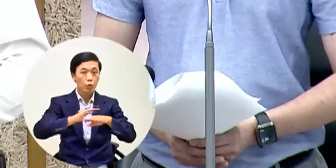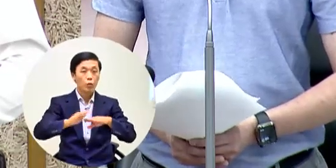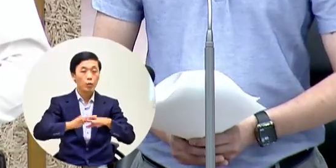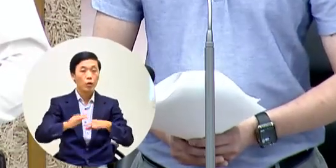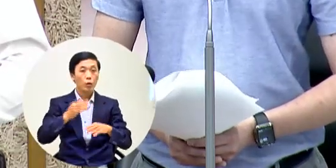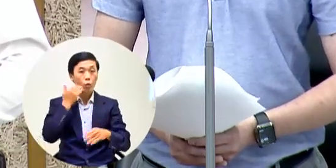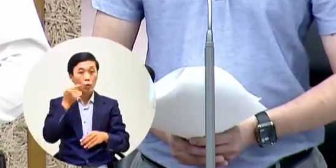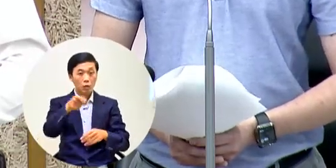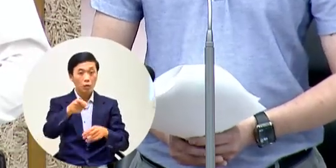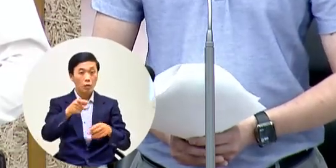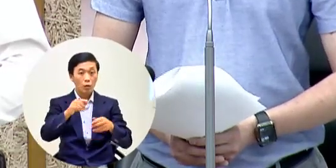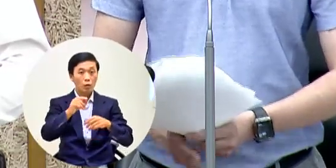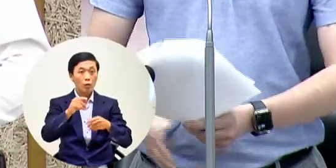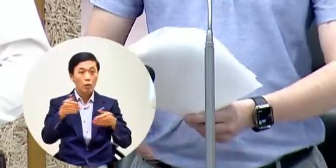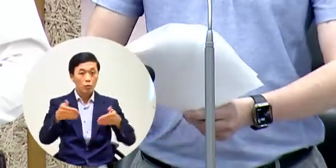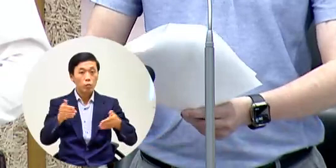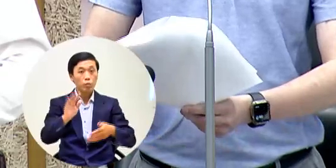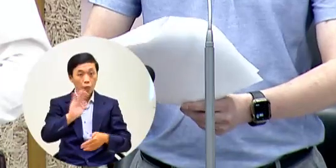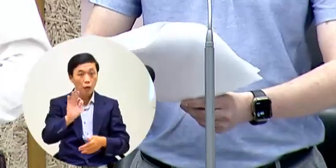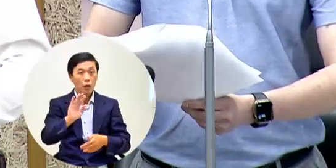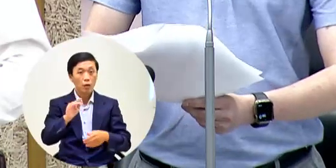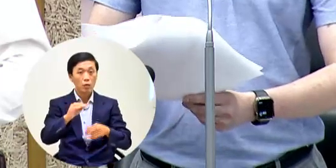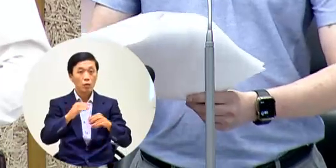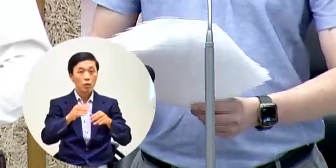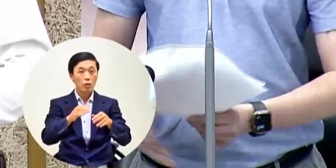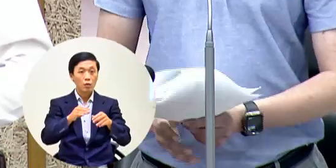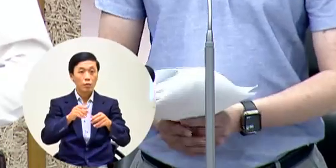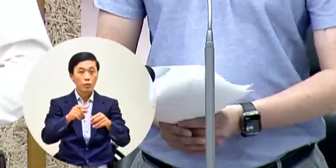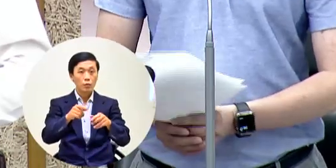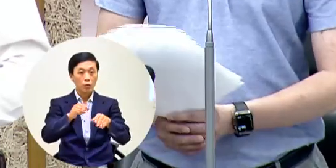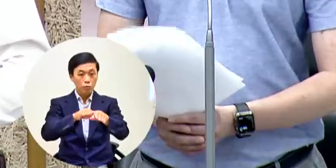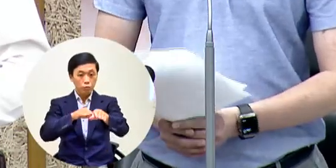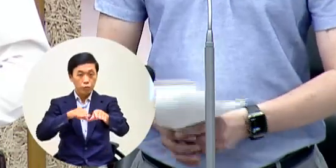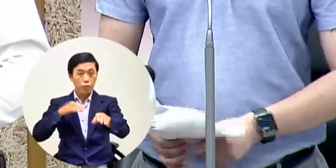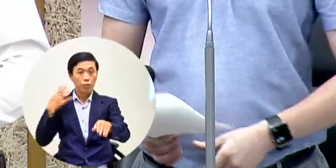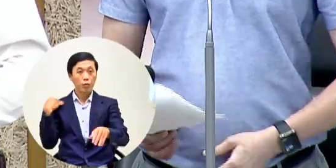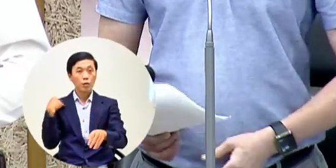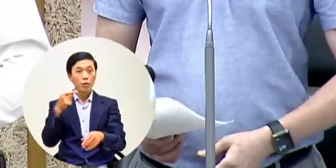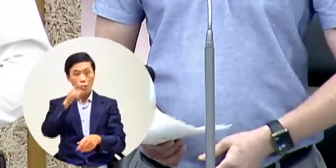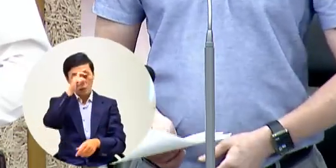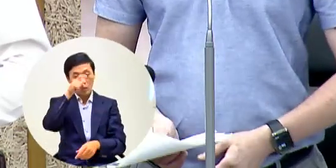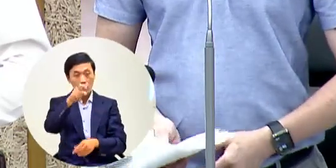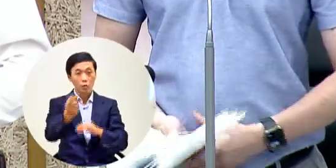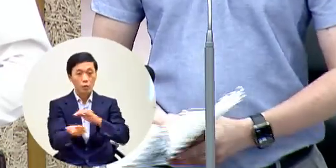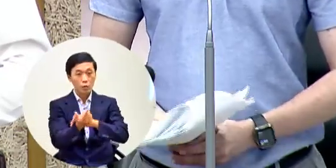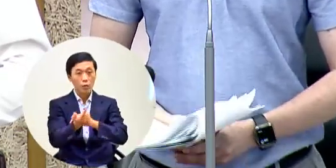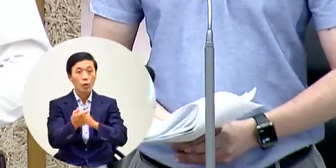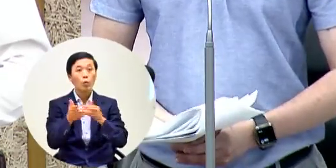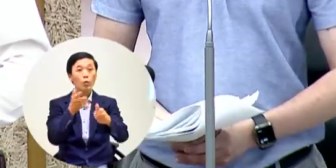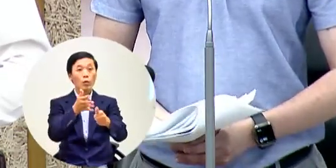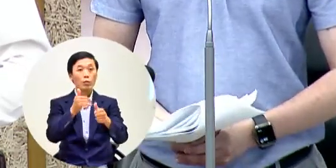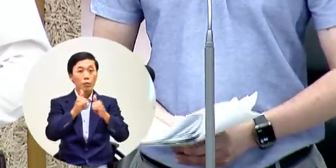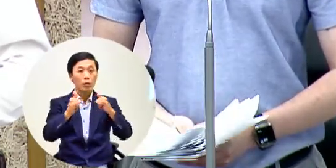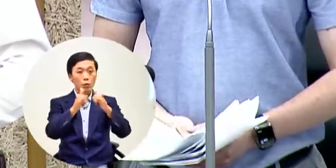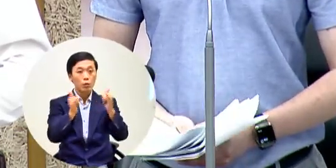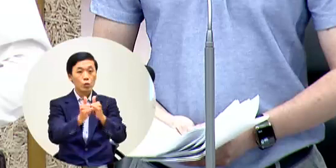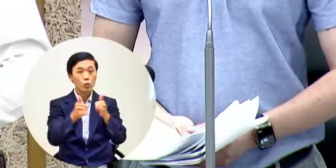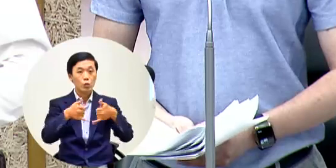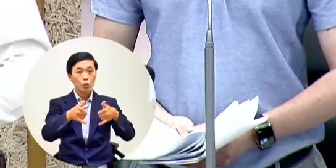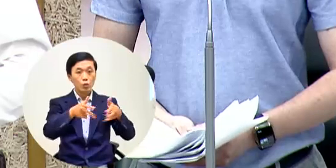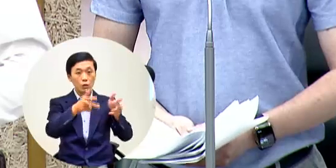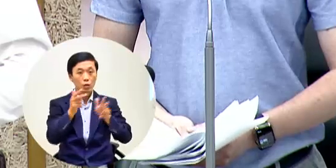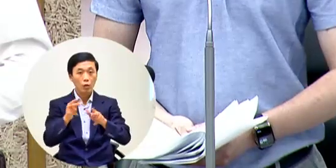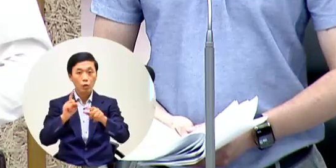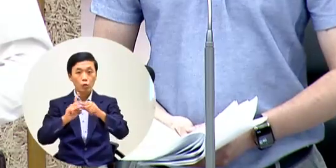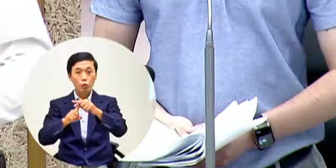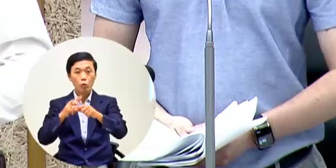啊对。 哦，啊希望你的进度爱赶紧啦吼。 是好。 那我再请教一下，这个民族路桥跟中博高架桥到底什